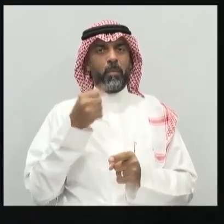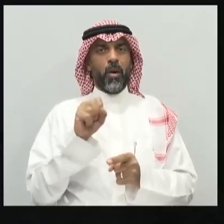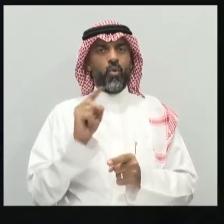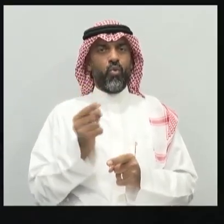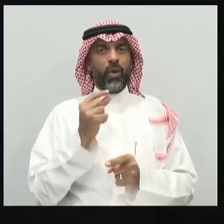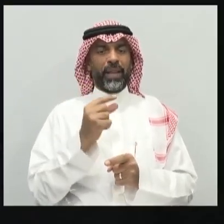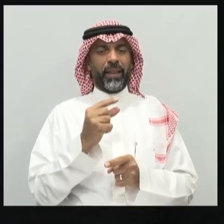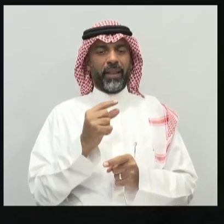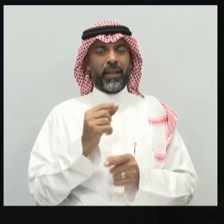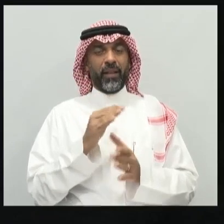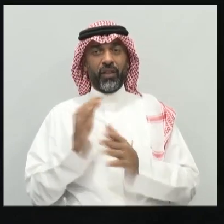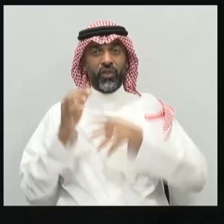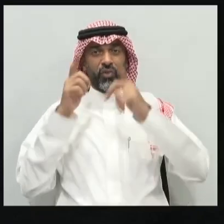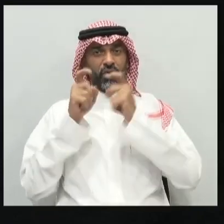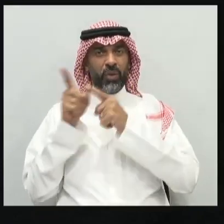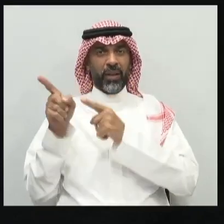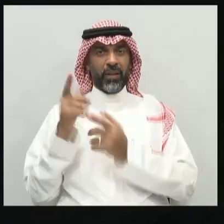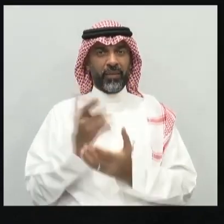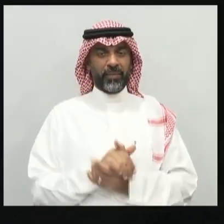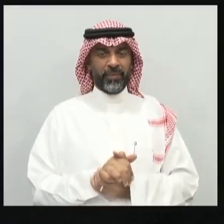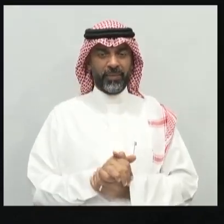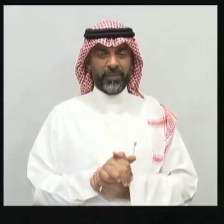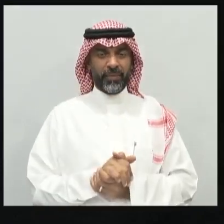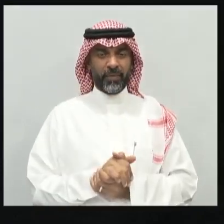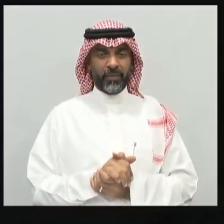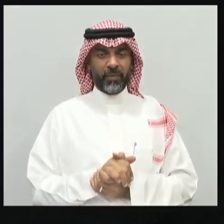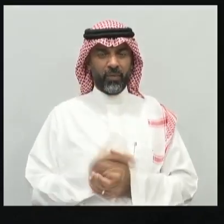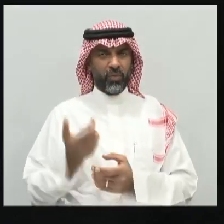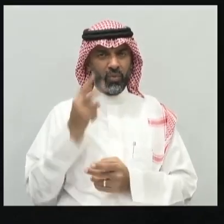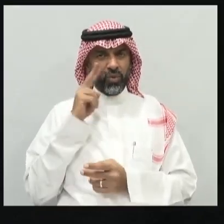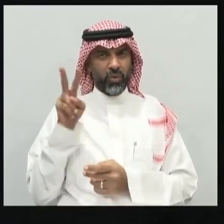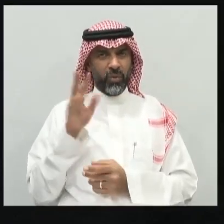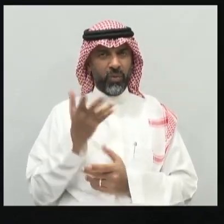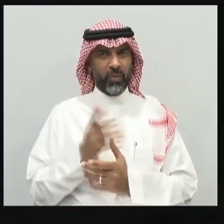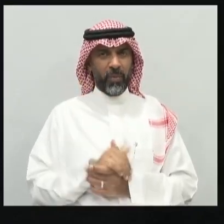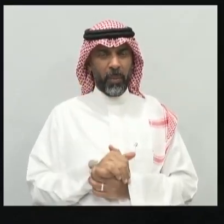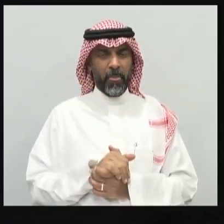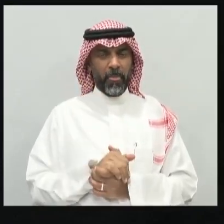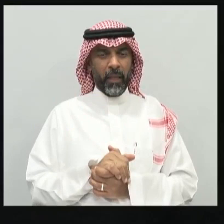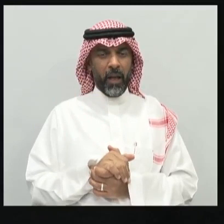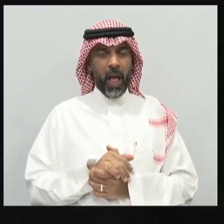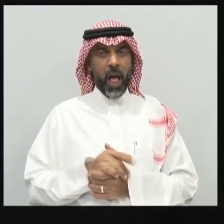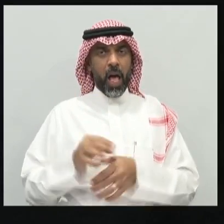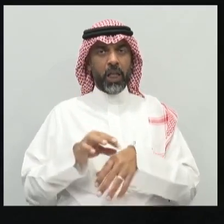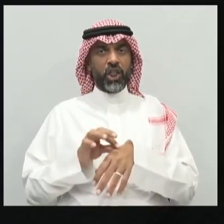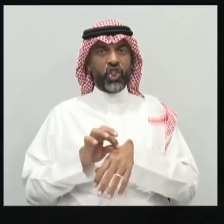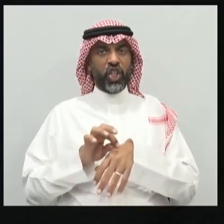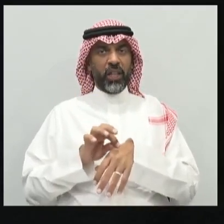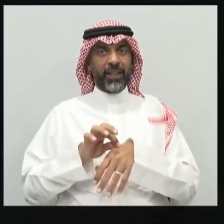طيب نشوف الصوره اللي عندنا الصوره شو توضح احسنتم جلود